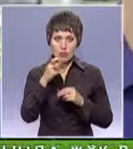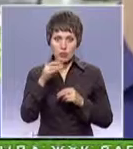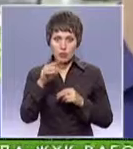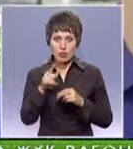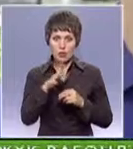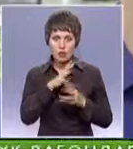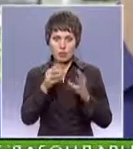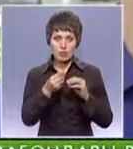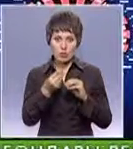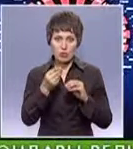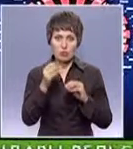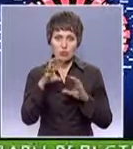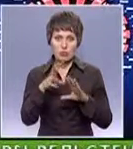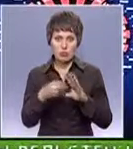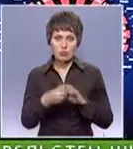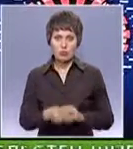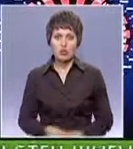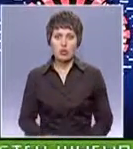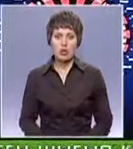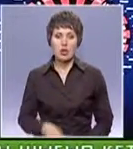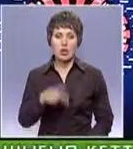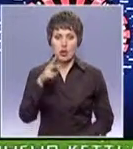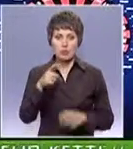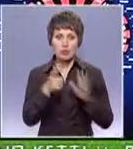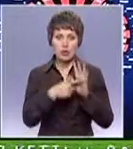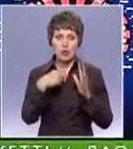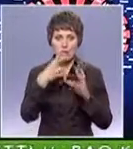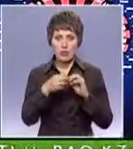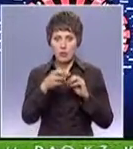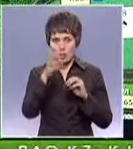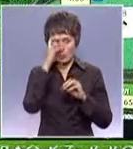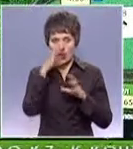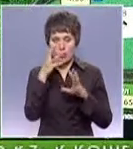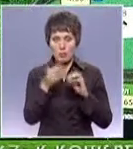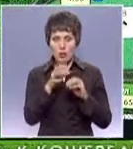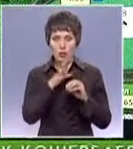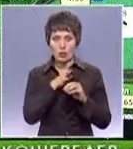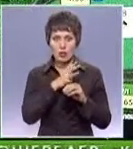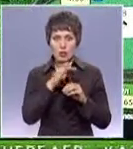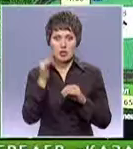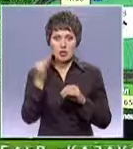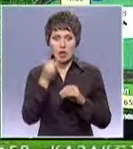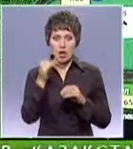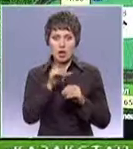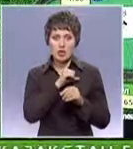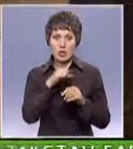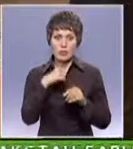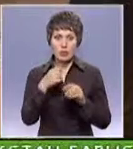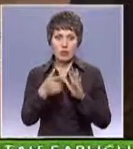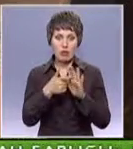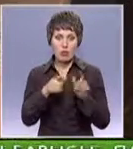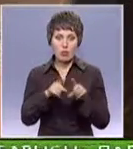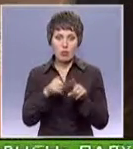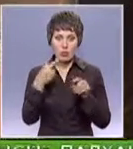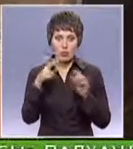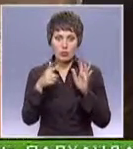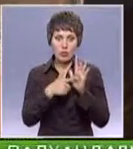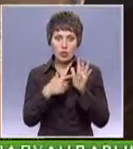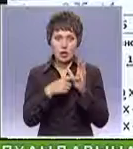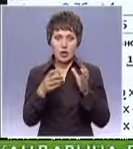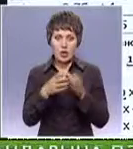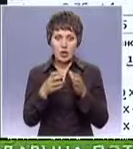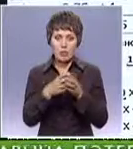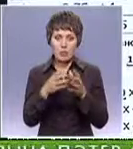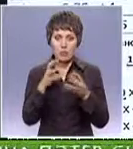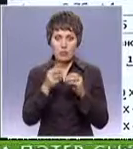дейін қаржы қоюына болады. 2007 жылдан бері елімізде аузын бір рет майлап құмартқан жанды өздеріне жіпсіз байлайтын 37 букмекерлік